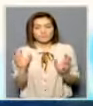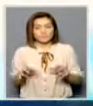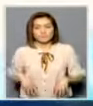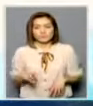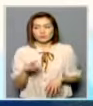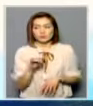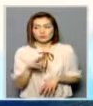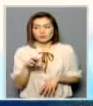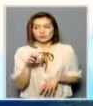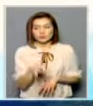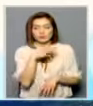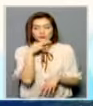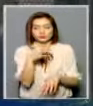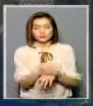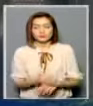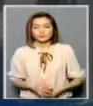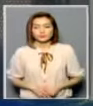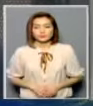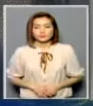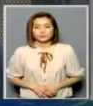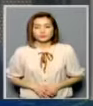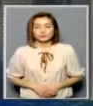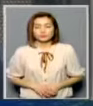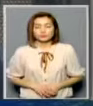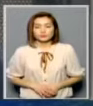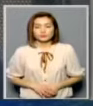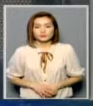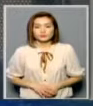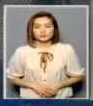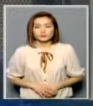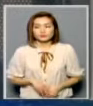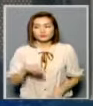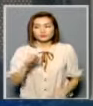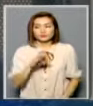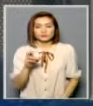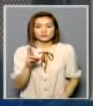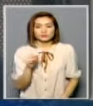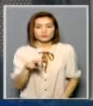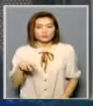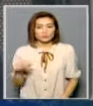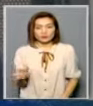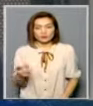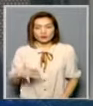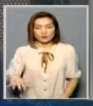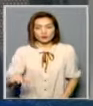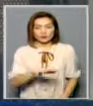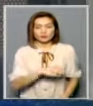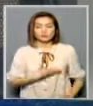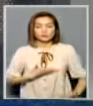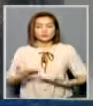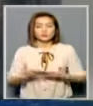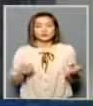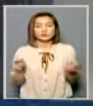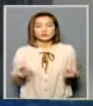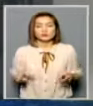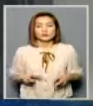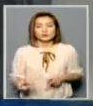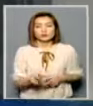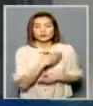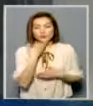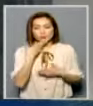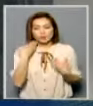Жұмабек Қаражанов жауап берді. Мен бір сұрағым тек осы Тасқала ауыл аймағында жаяу жүргіншілер жолы